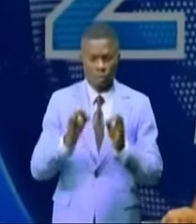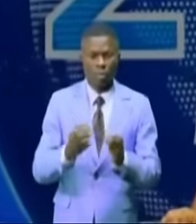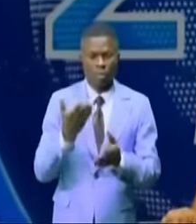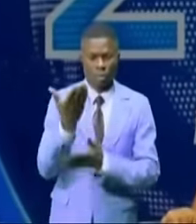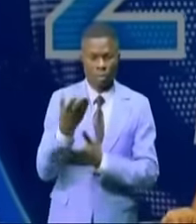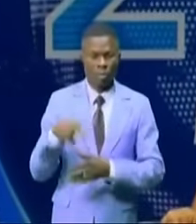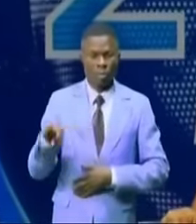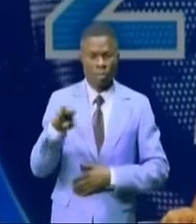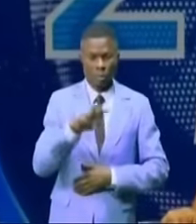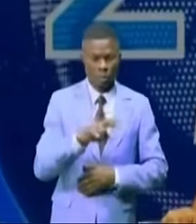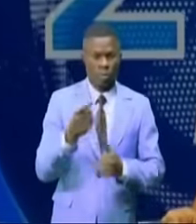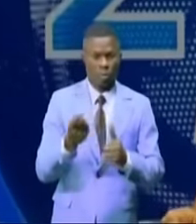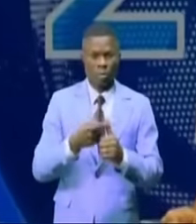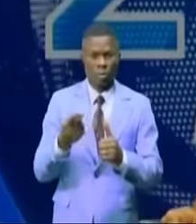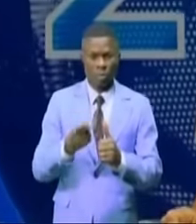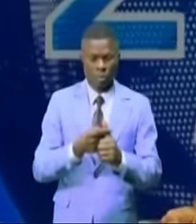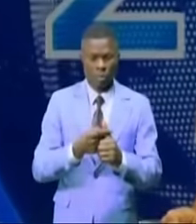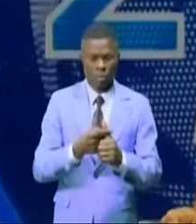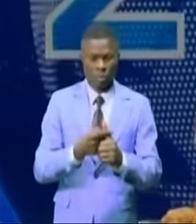emmenons d'abord